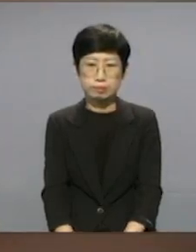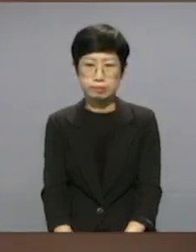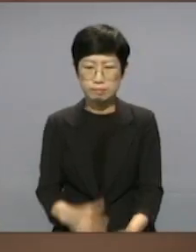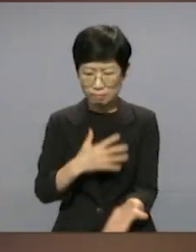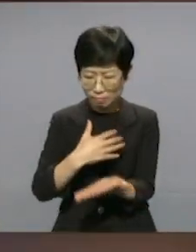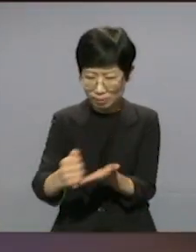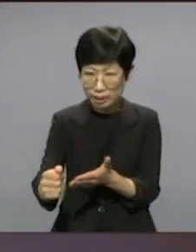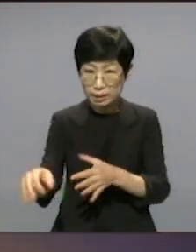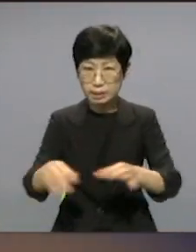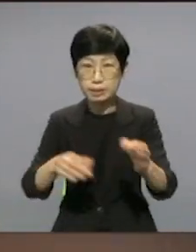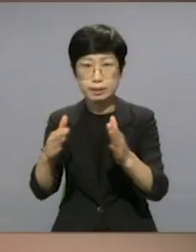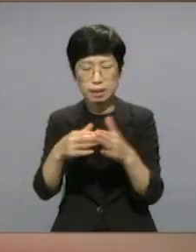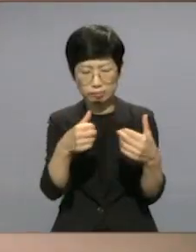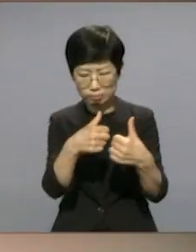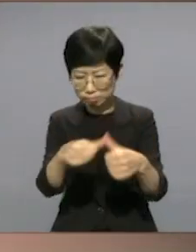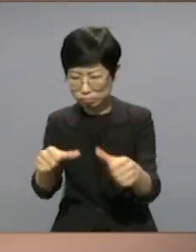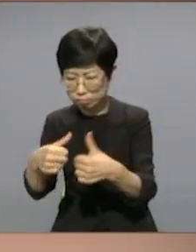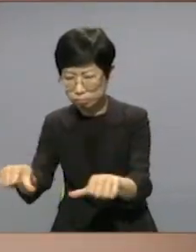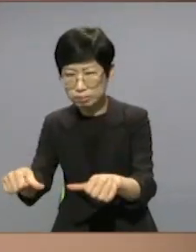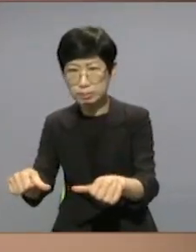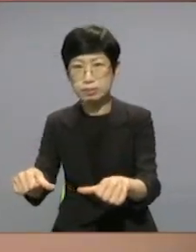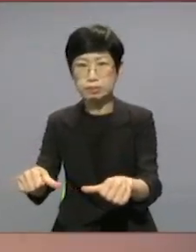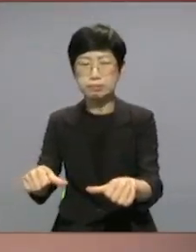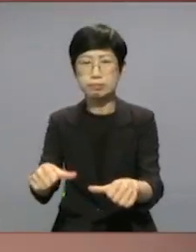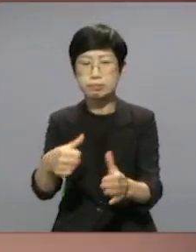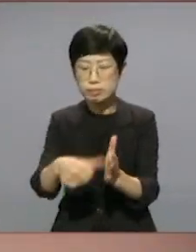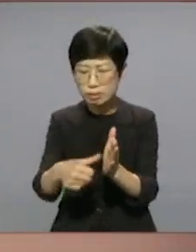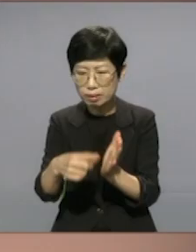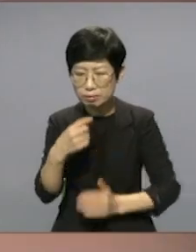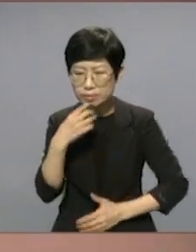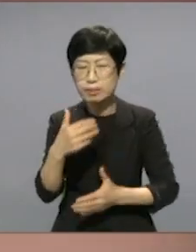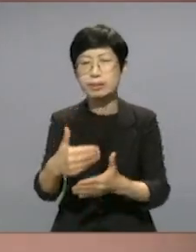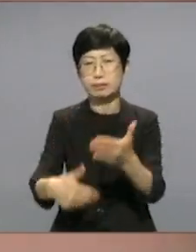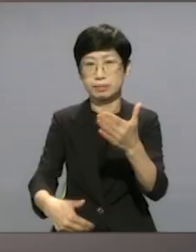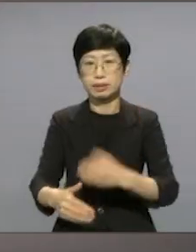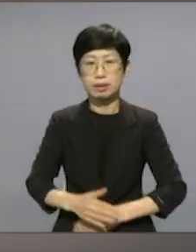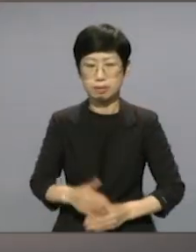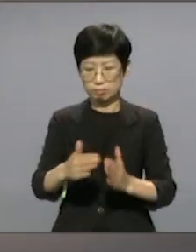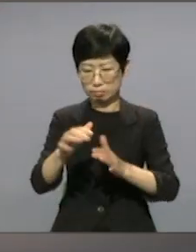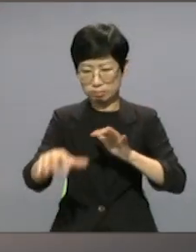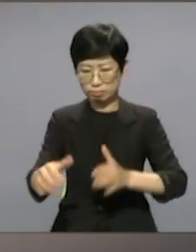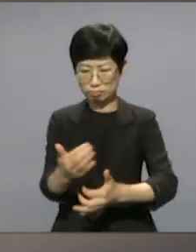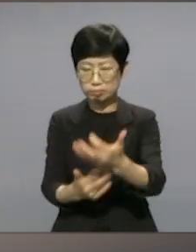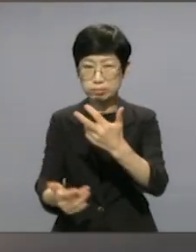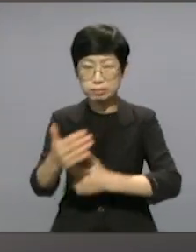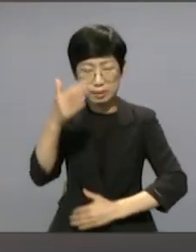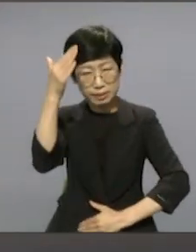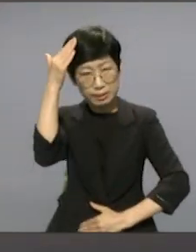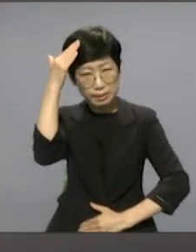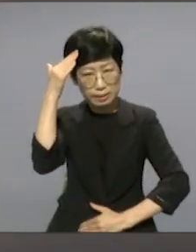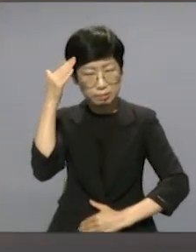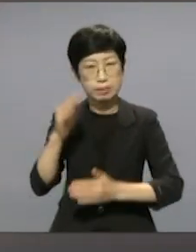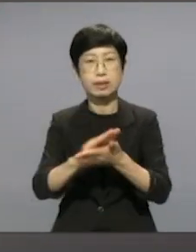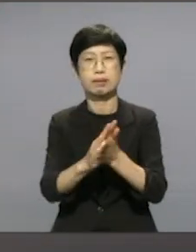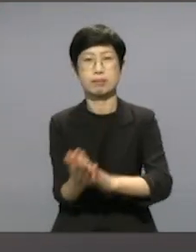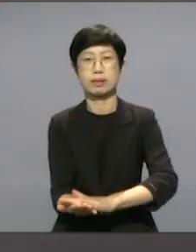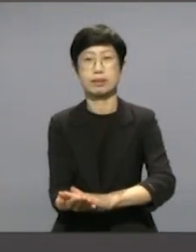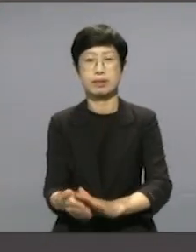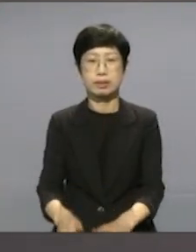약탈당한 상점은 깨지고 망가진 집기만 남았습니다. 마을 곳곳은 불에 타 시커먼 수처럼